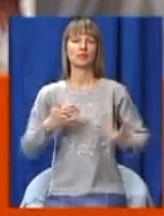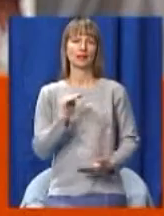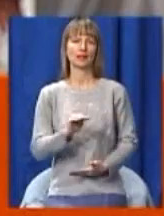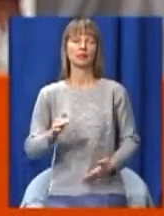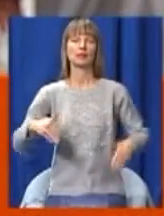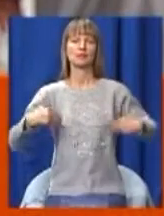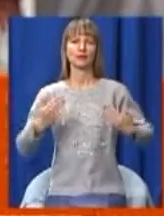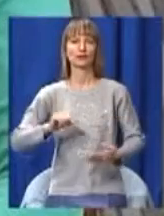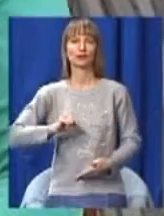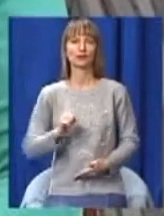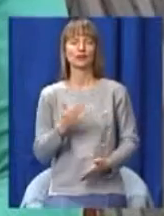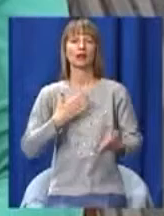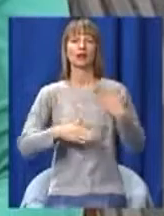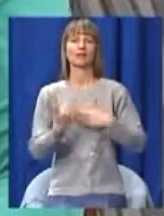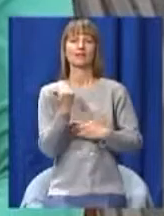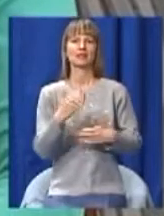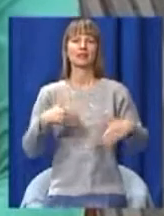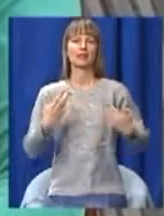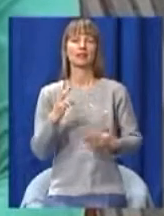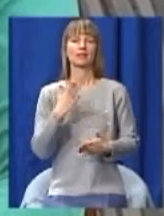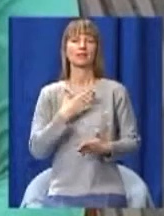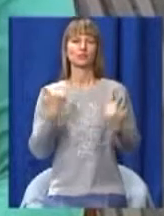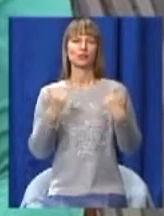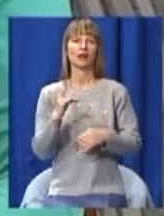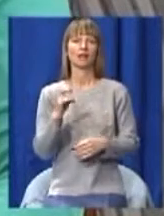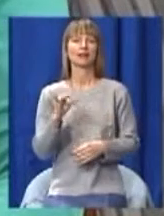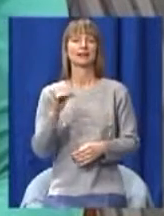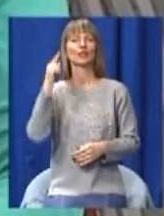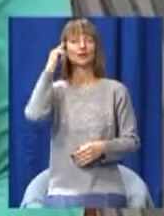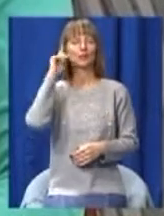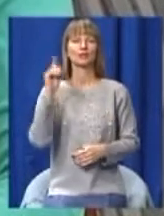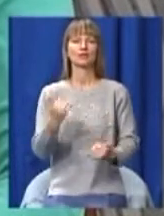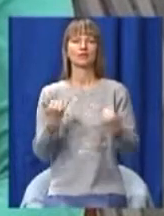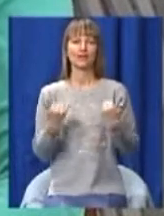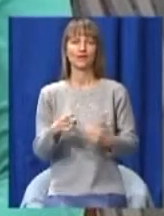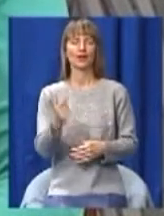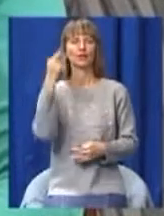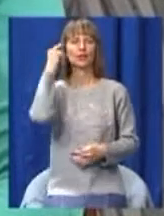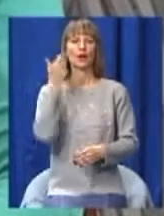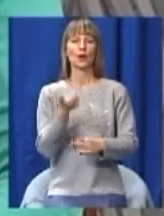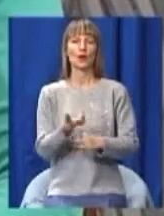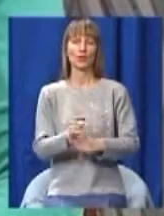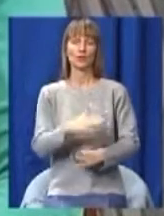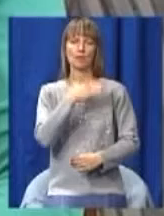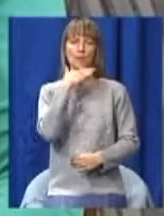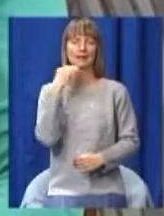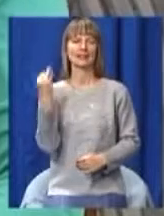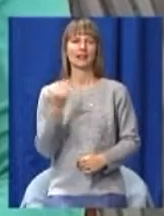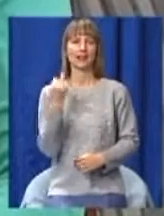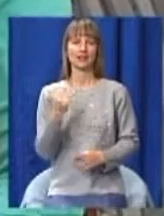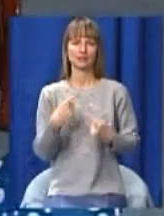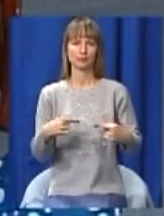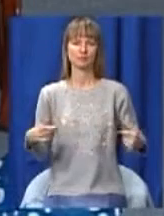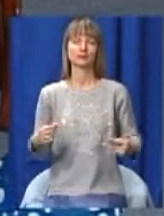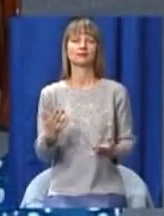малята! Привіт, друзі! Раді вас вітати на нашому чудесному каналі і сподіваємося, що сьогодні ви дізнаєтесь дуже-дуже таки багато цікавих